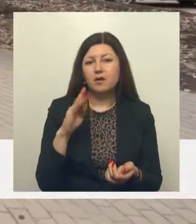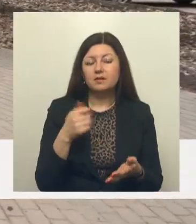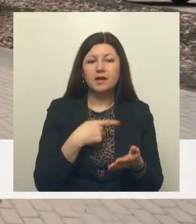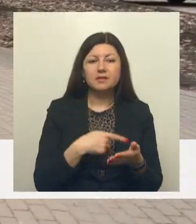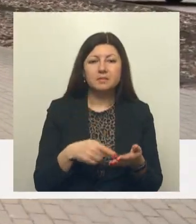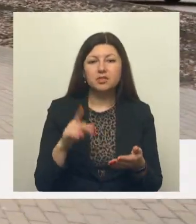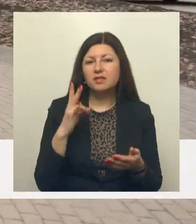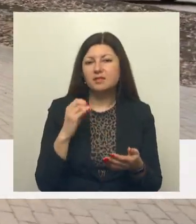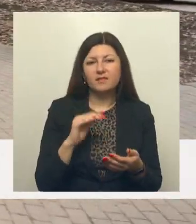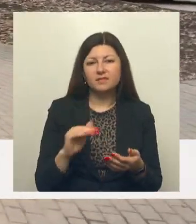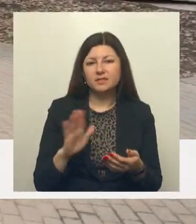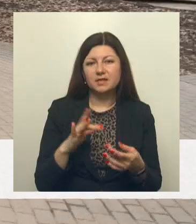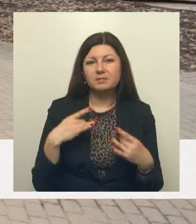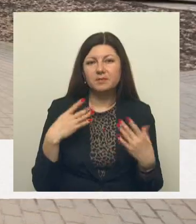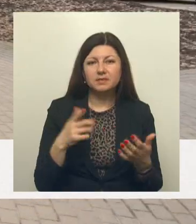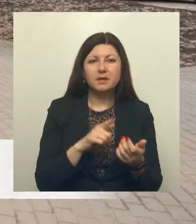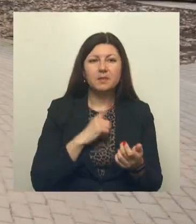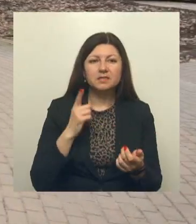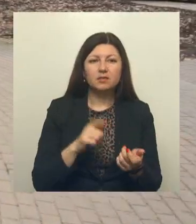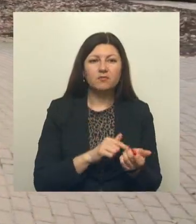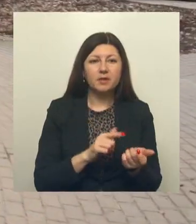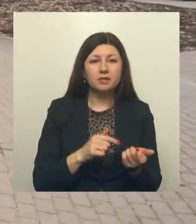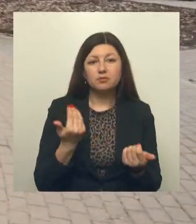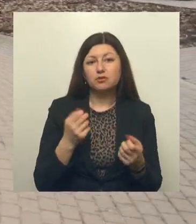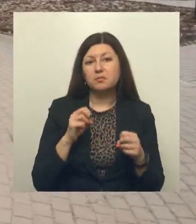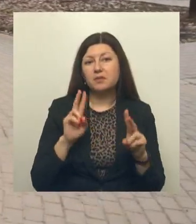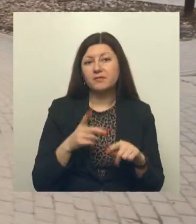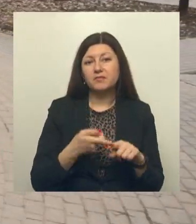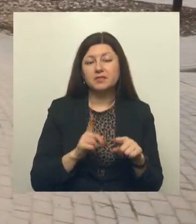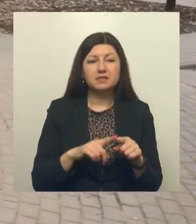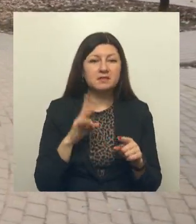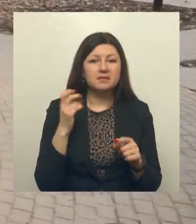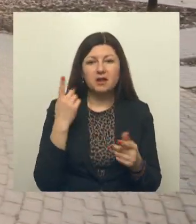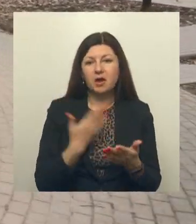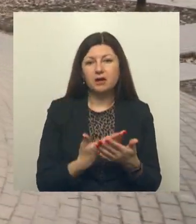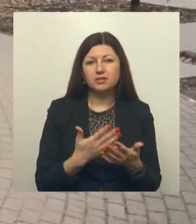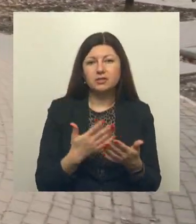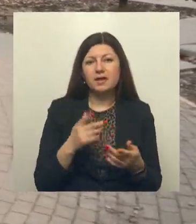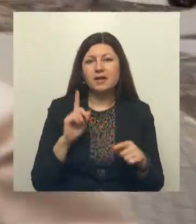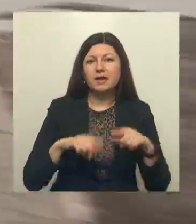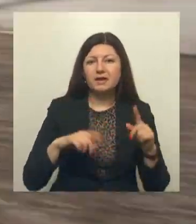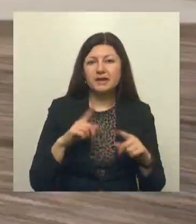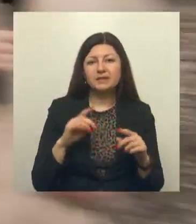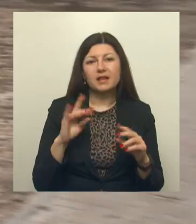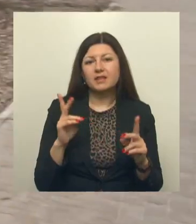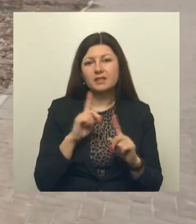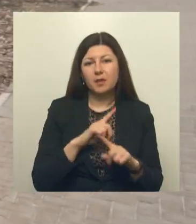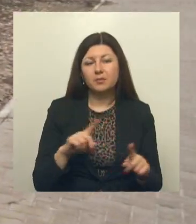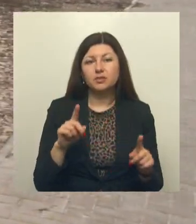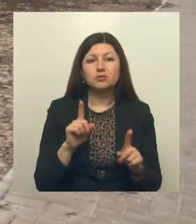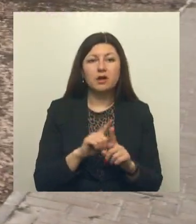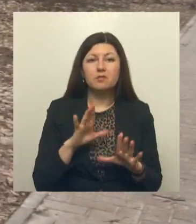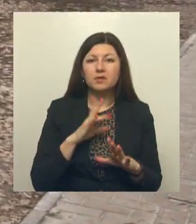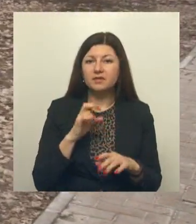отмечают неофициальный праздник мастеров маникюра. Сейчас эта профессия не кажется нам необычной или редкой, но так было не всегда. По одной